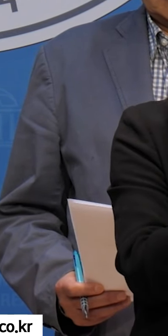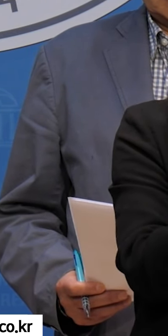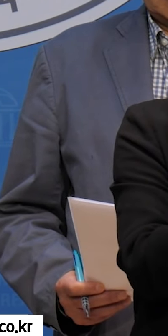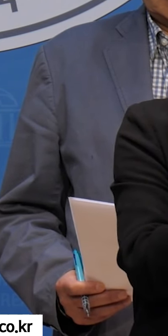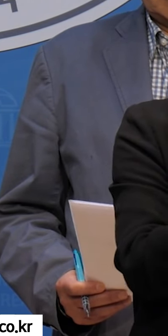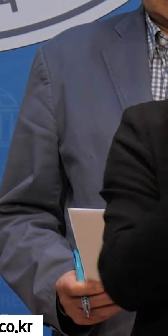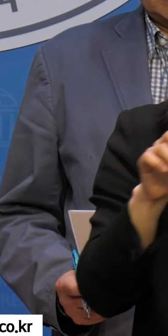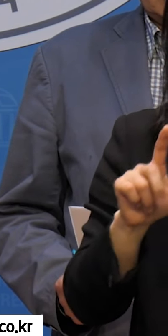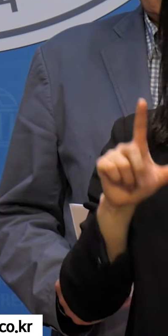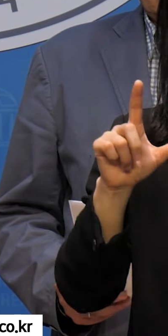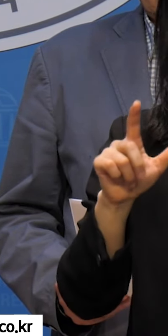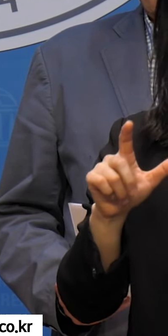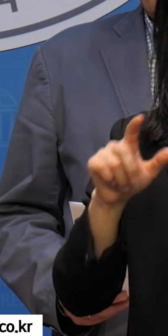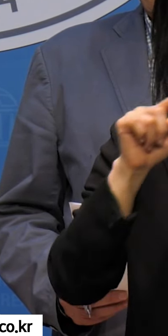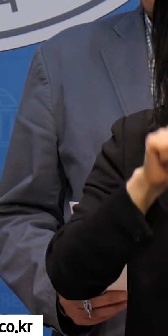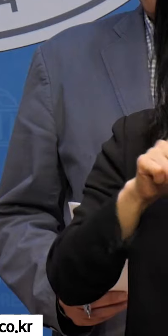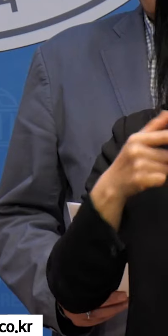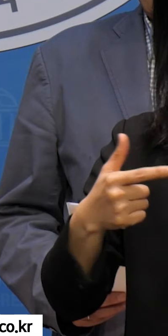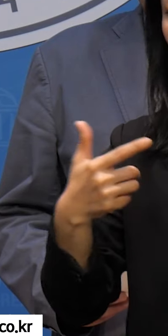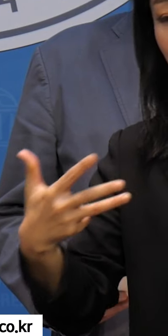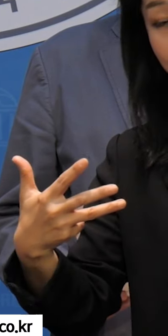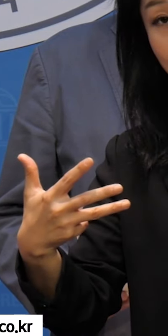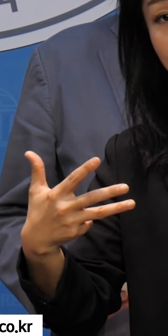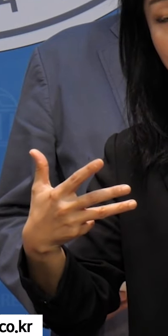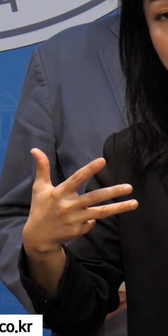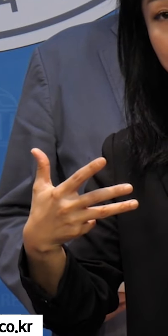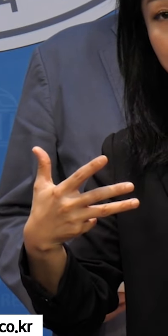0.72%, 올해는 0.68%에서